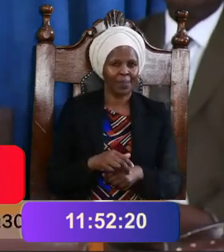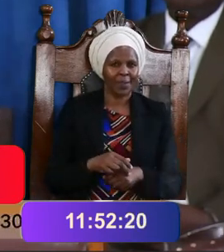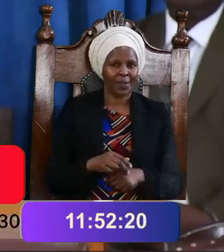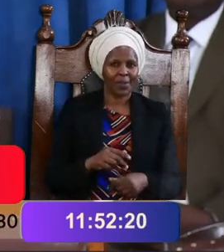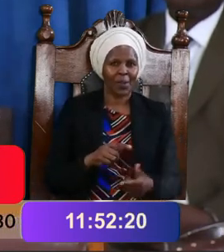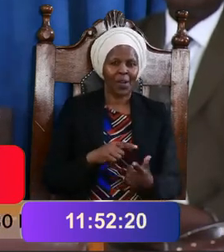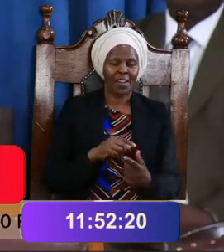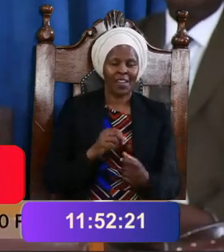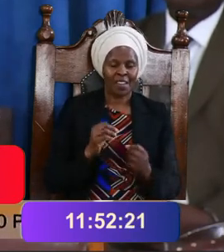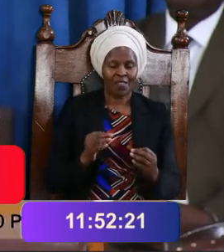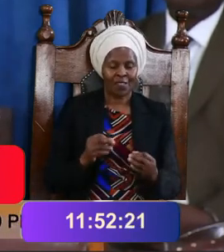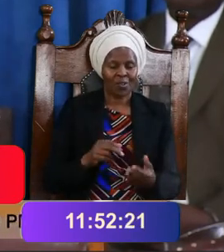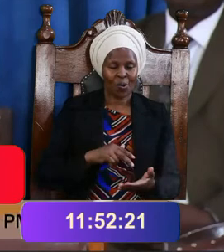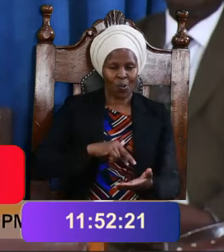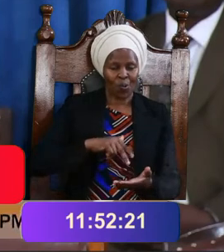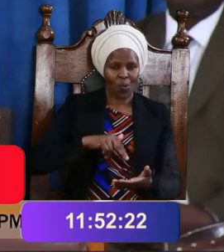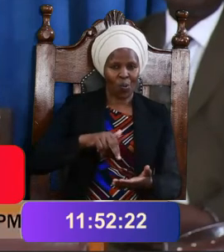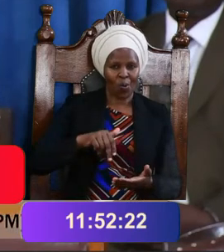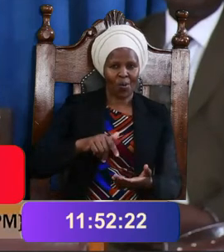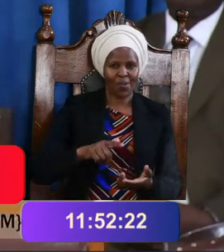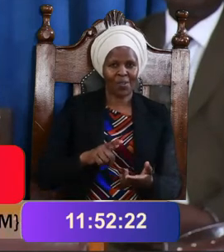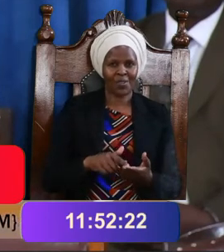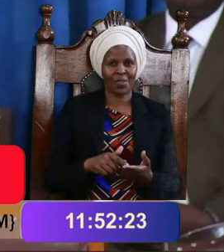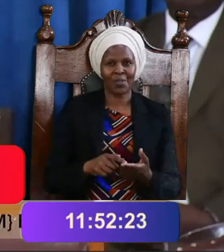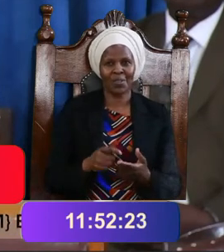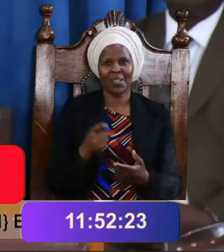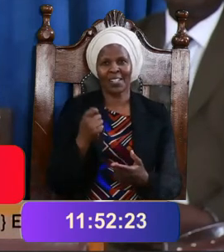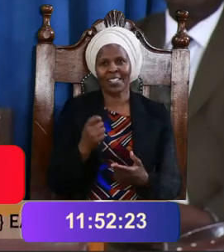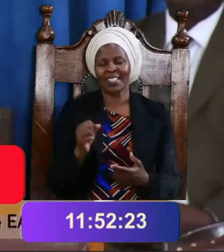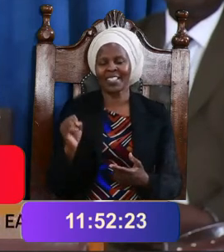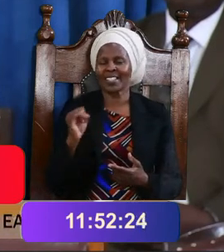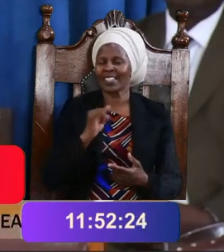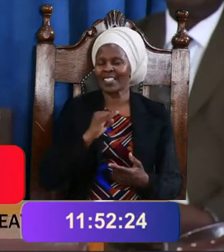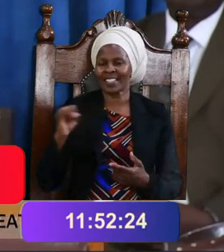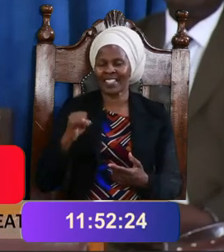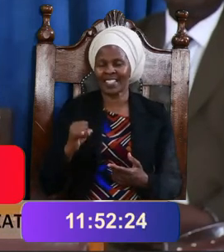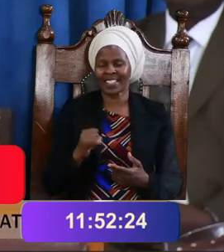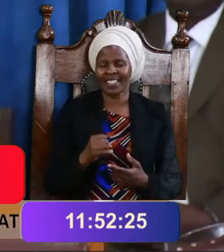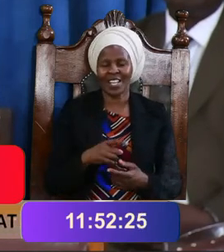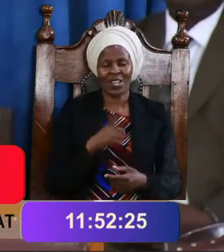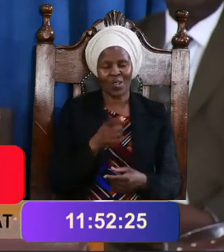mkitembea Momba, Dar es Salaam, mtajua juu ya ulimi pia.